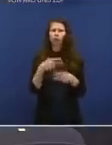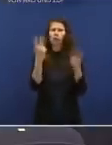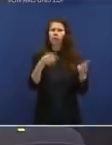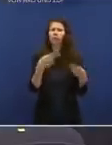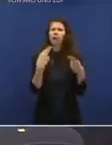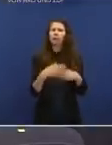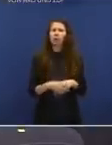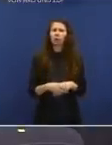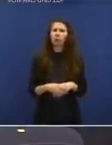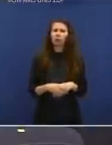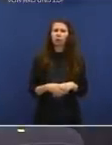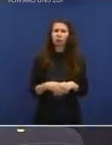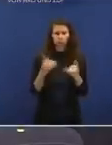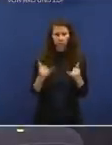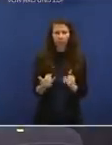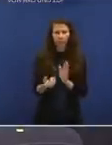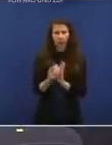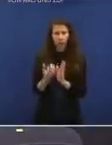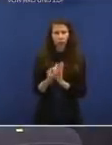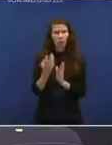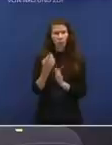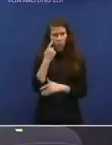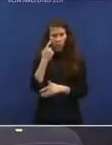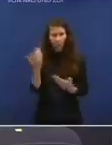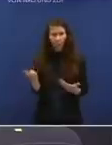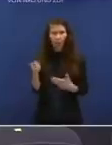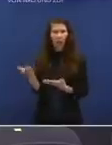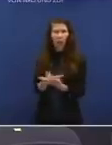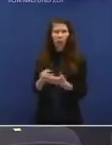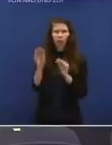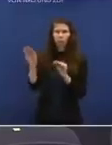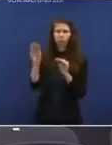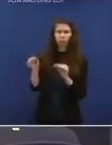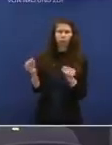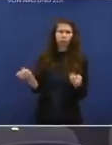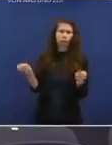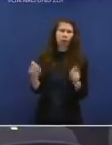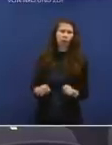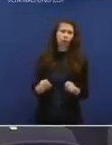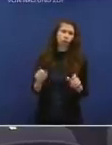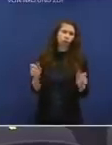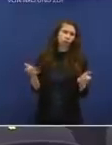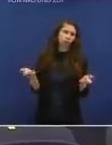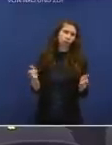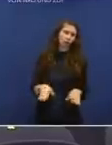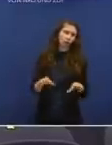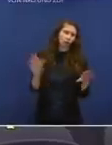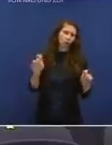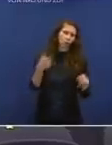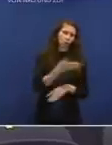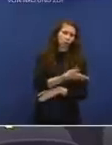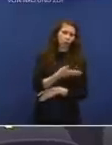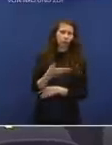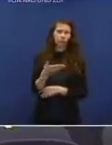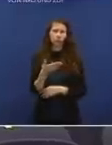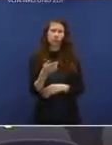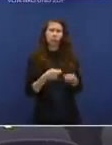dass Sie aktuell die Ausbildung aussetzen. Warum setzt die Bundeswehr dann die Ausbildung nicht